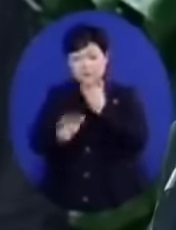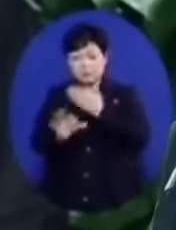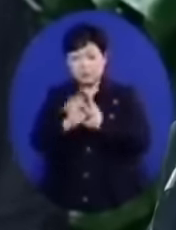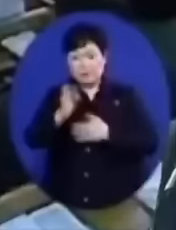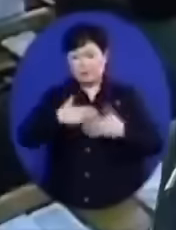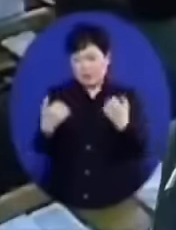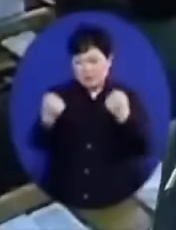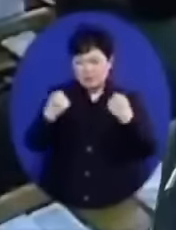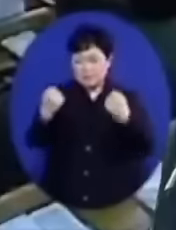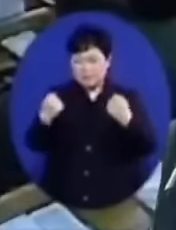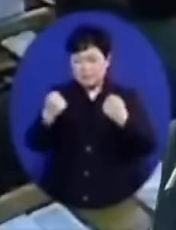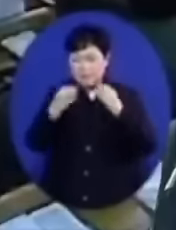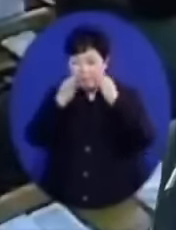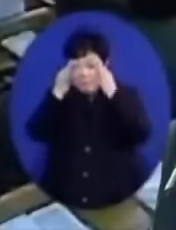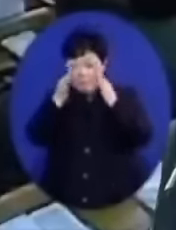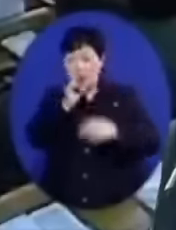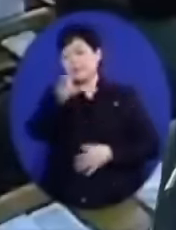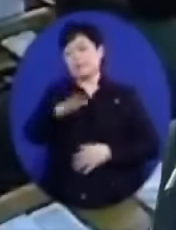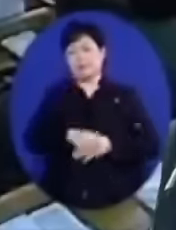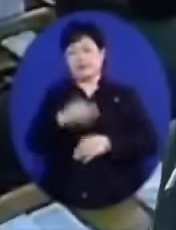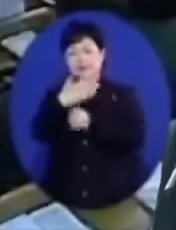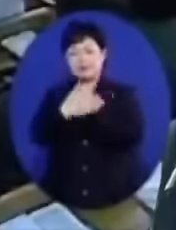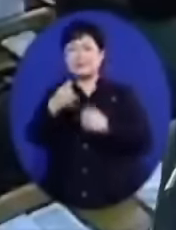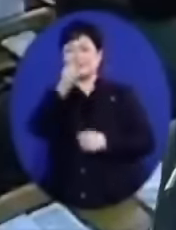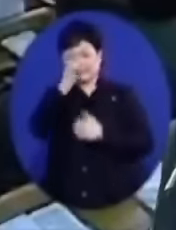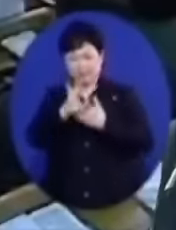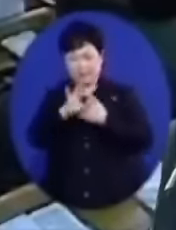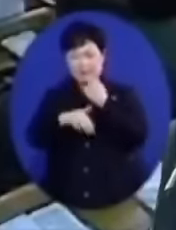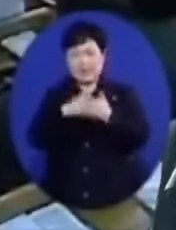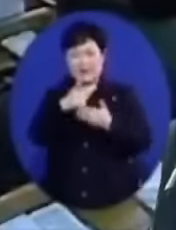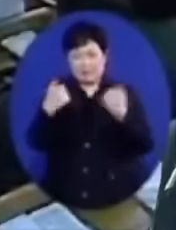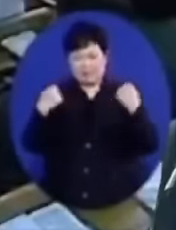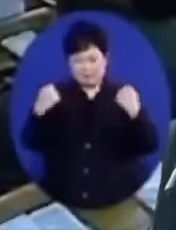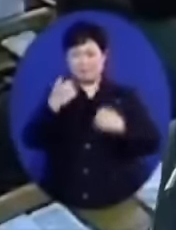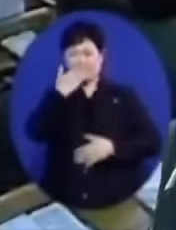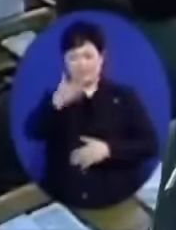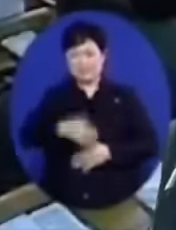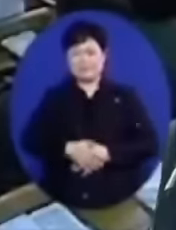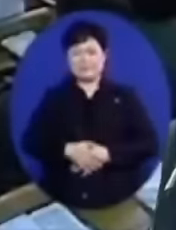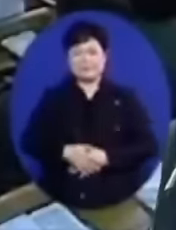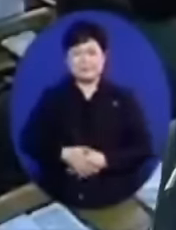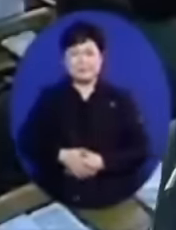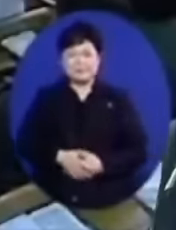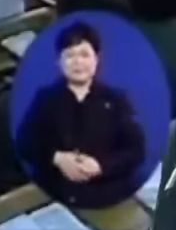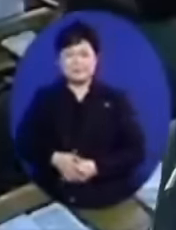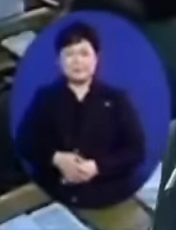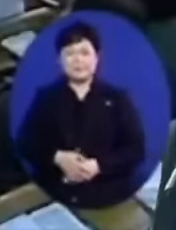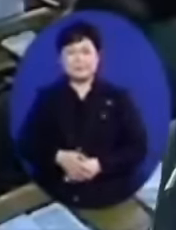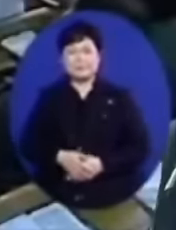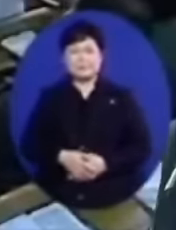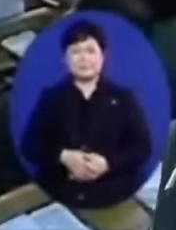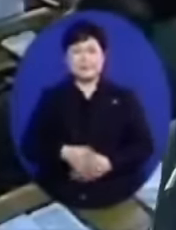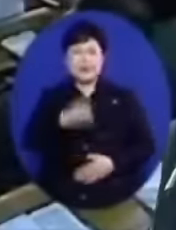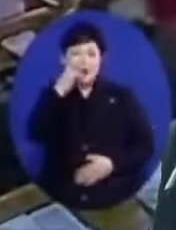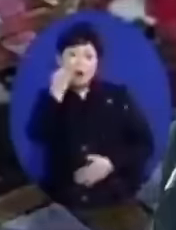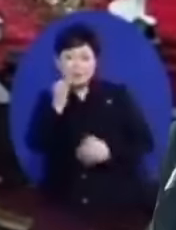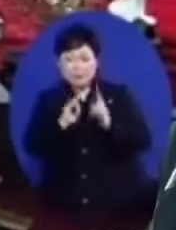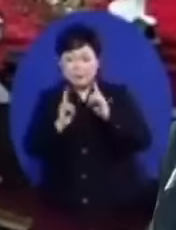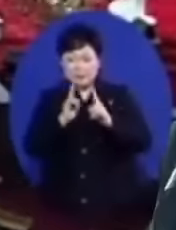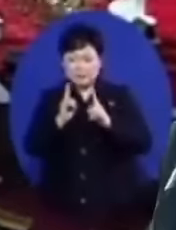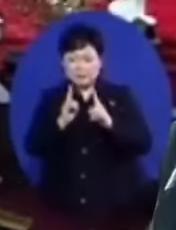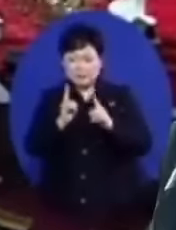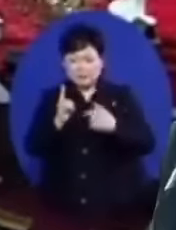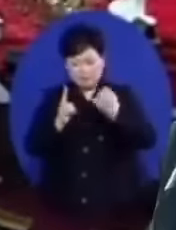살아야 되니까 안 되죠. 은혜가 있으면 하나님의 힘으로 되는 거죠. 이 어머니 말